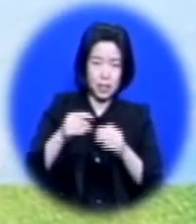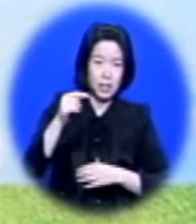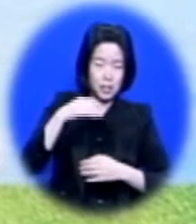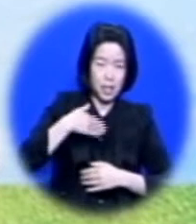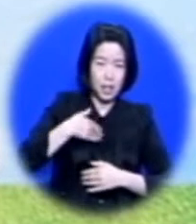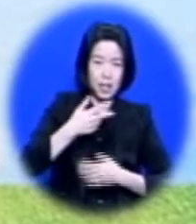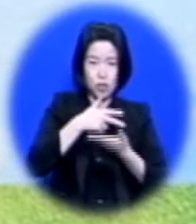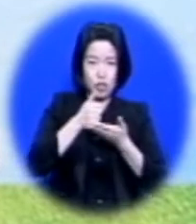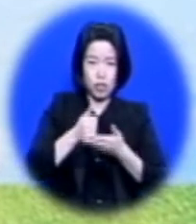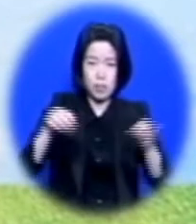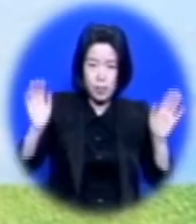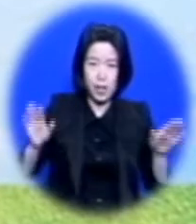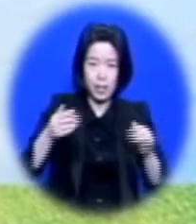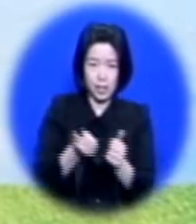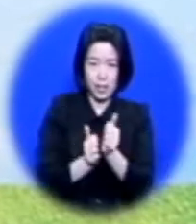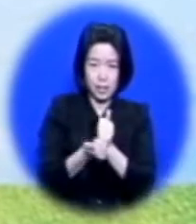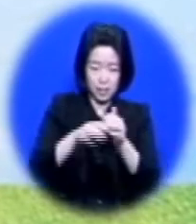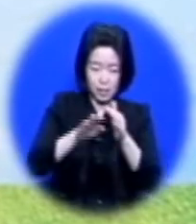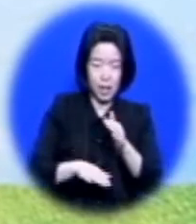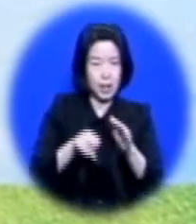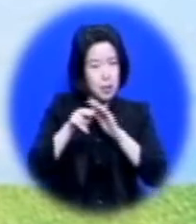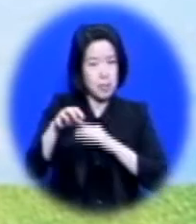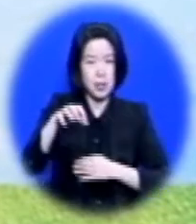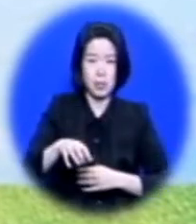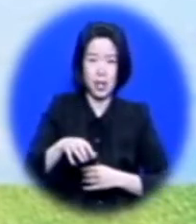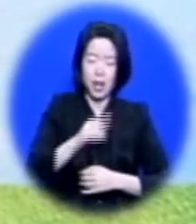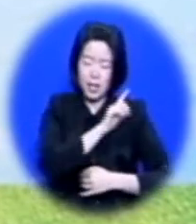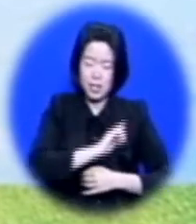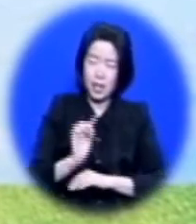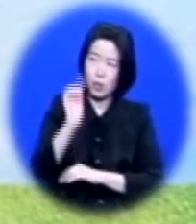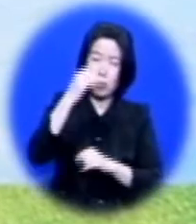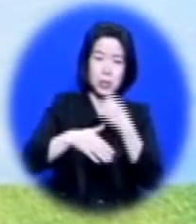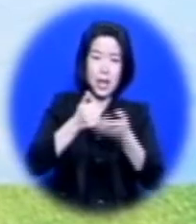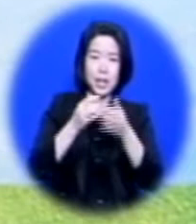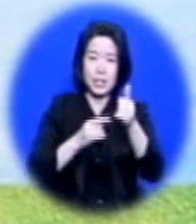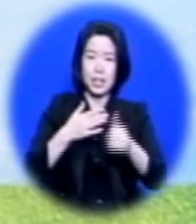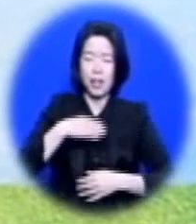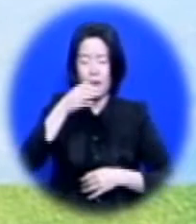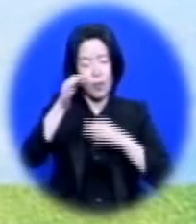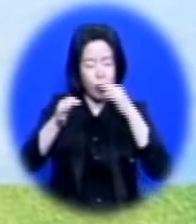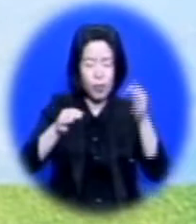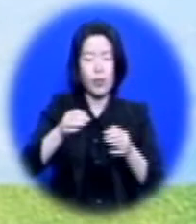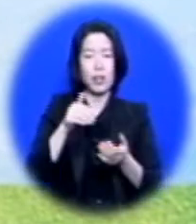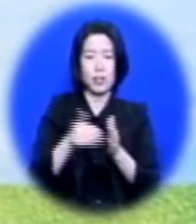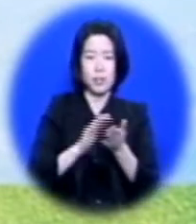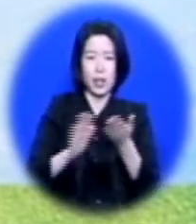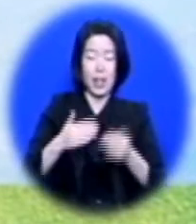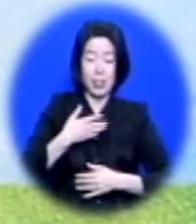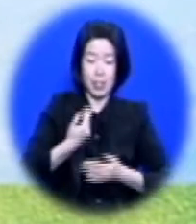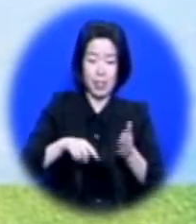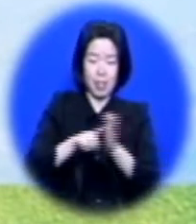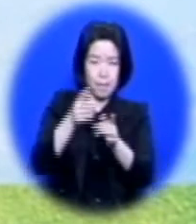날개 그늘 아래 피합니다 가장 높으신 하나님께 내가 부르지 있습니다 나를 위하여 복수의 주신